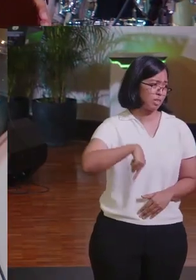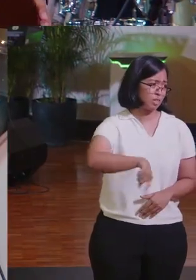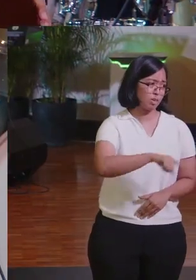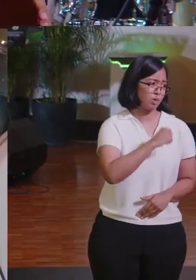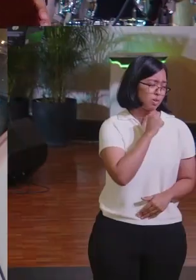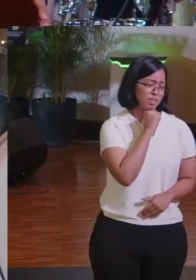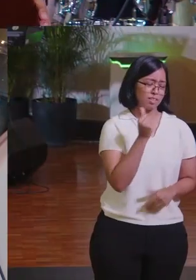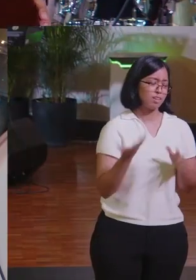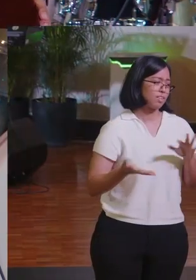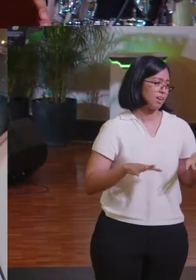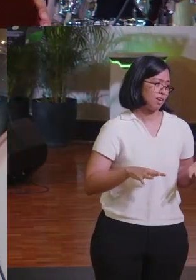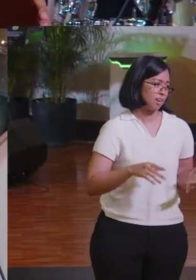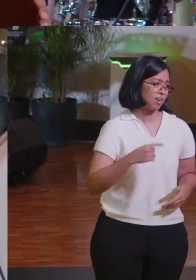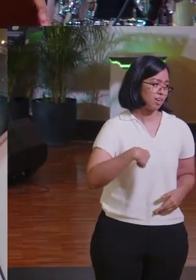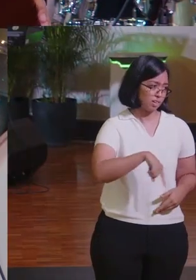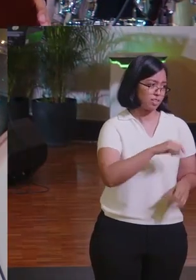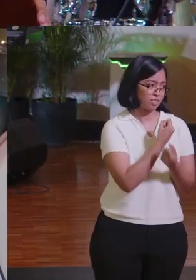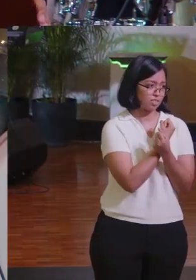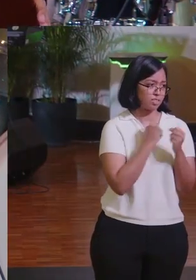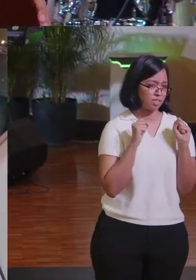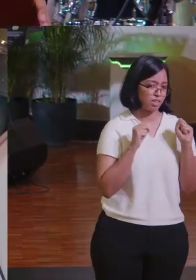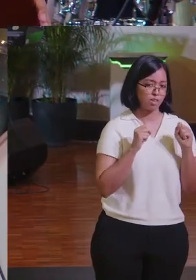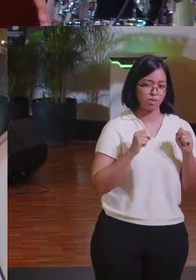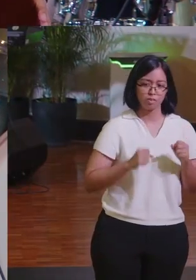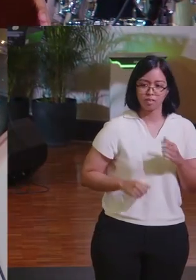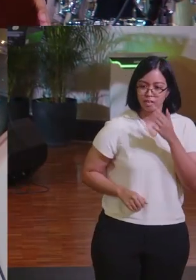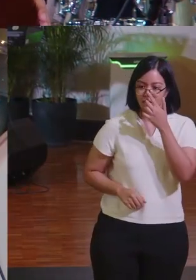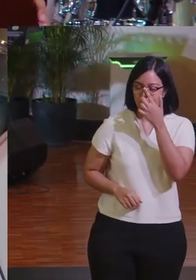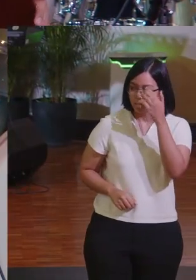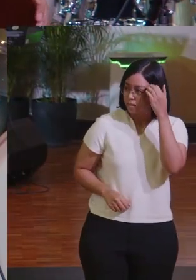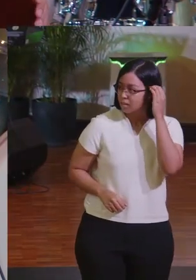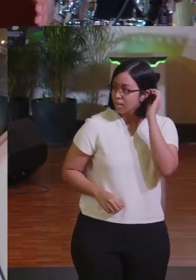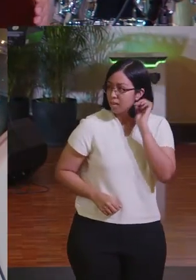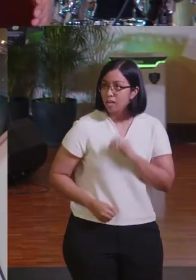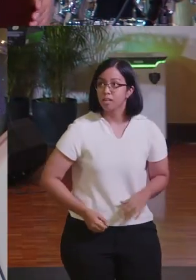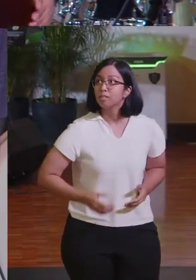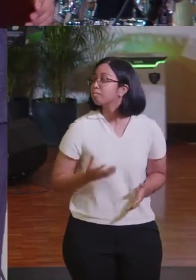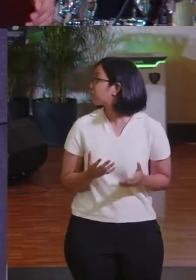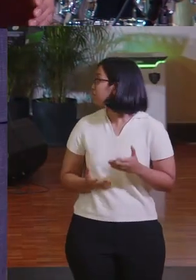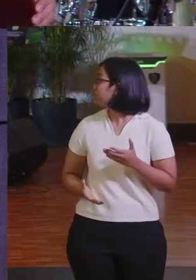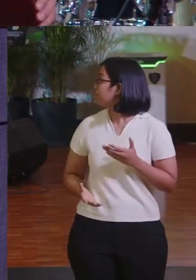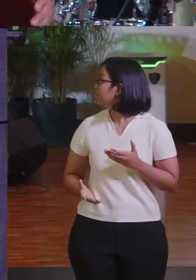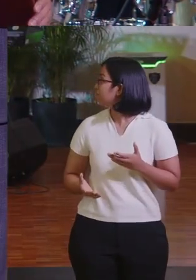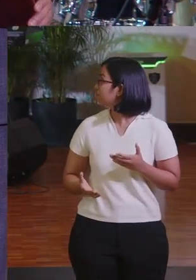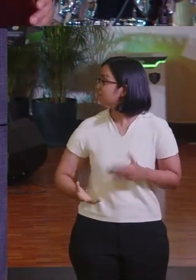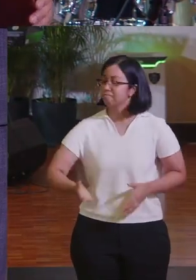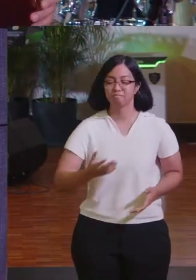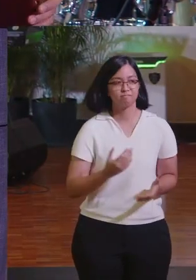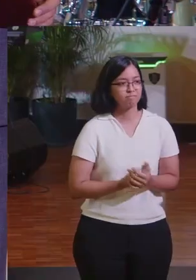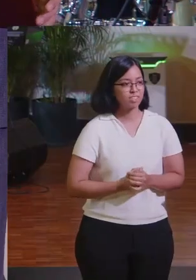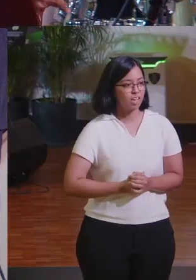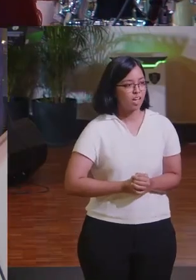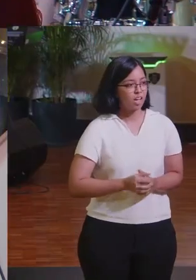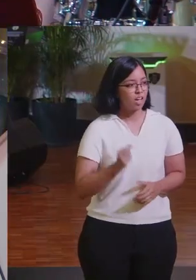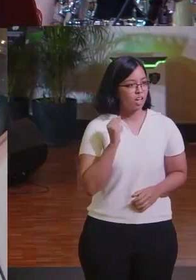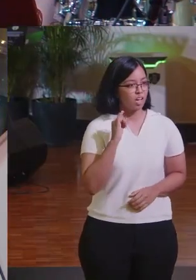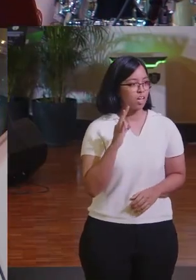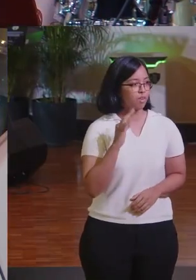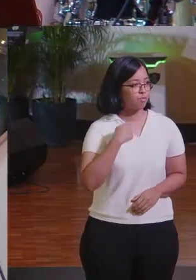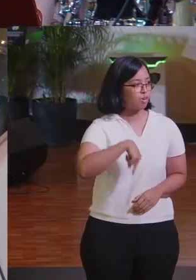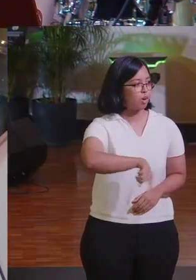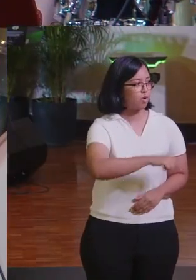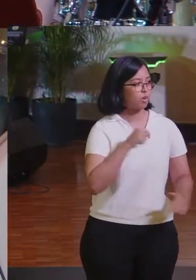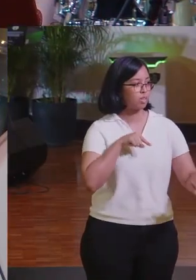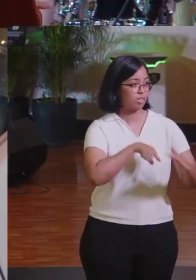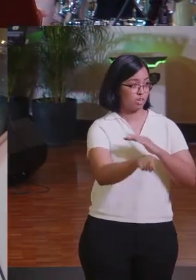mailigtas. Alam niyo, ganun ang isang, parang tayo pong mananampalataya. No? Kapag tayo ay tumatakas sa